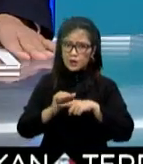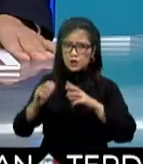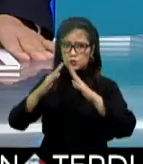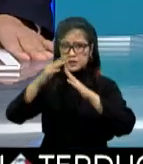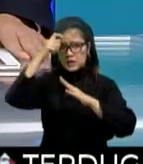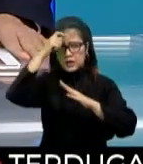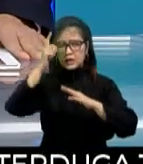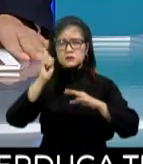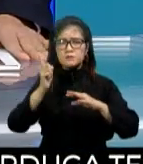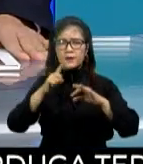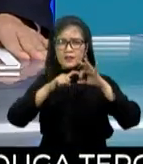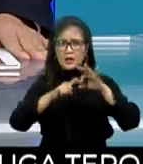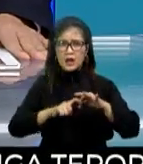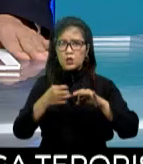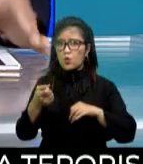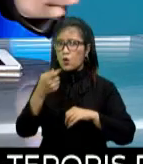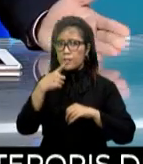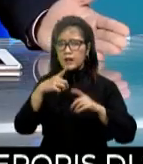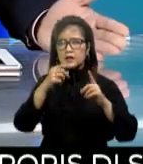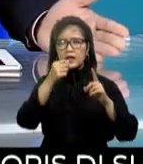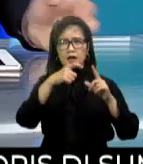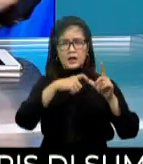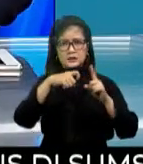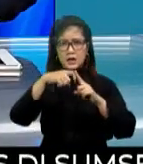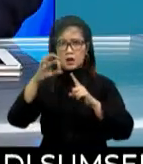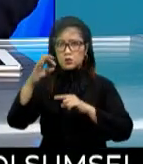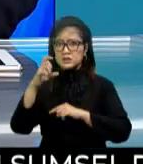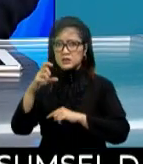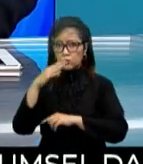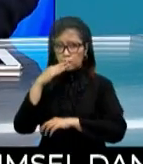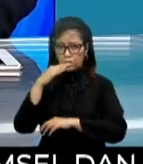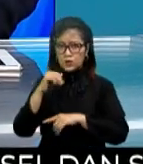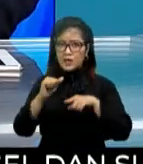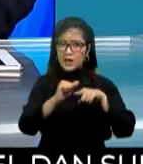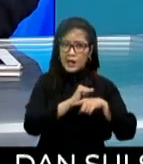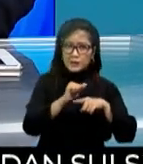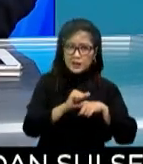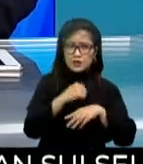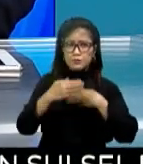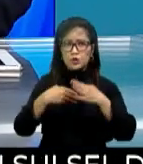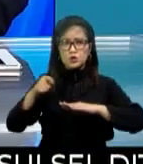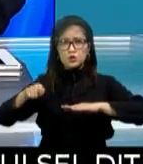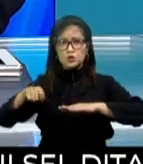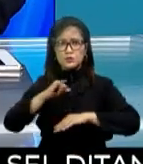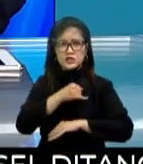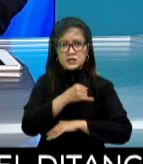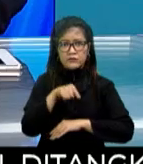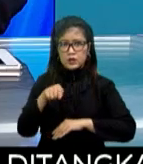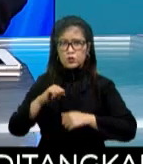rsko Cibubur Jakarta Timur meski direhabilitasi proses hukum Jeff Smith terkait kasus penyalahgunaan narkoba